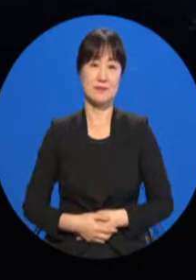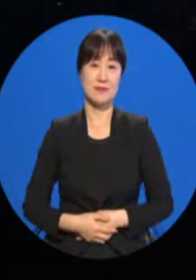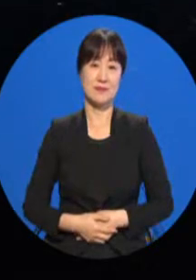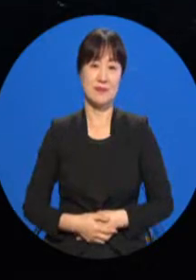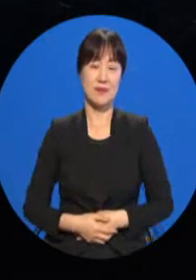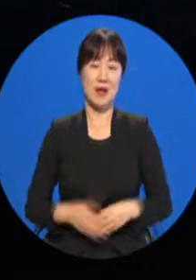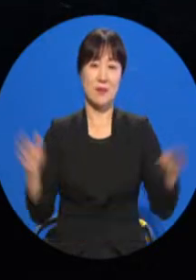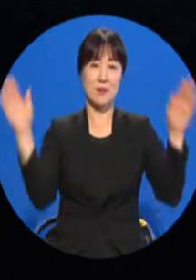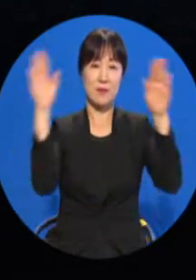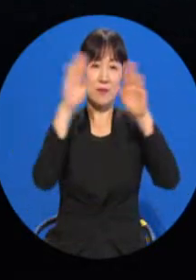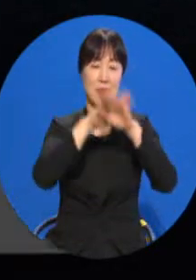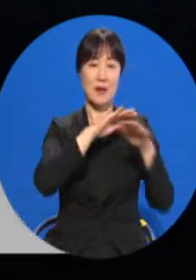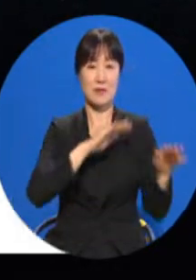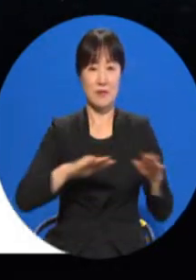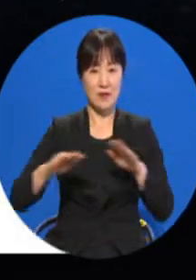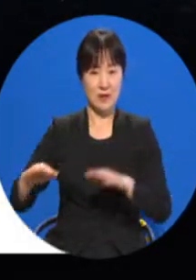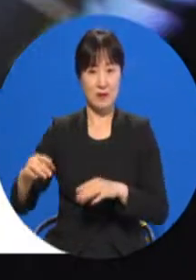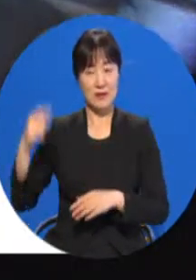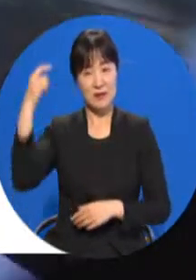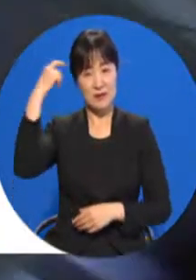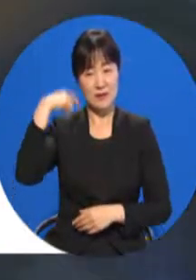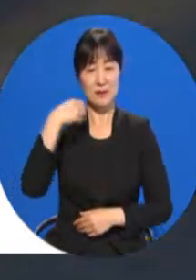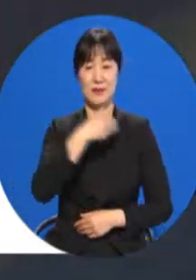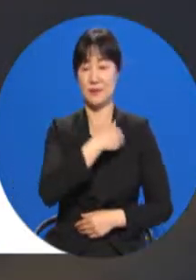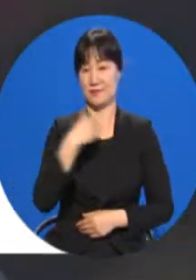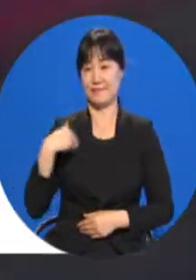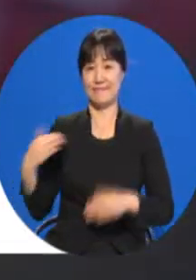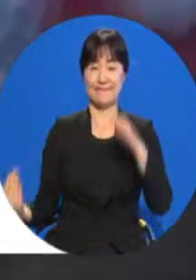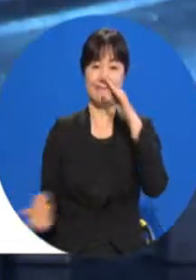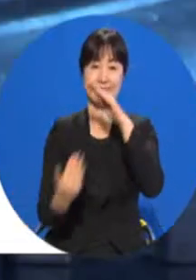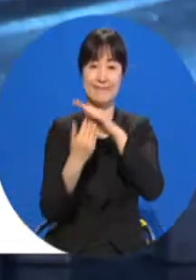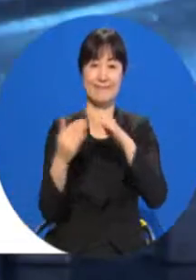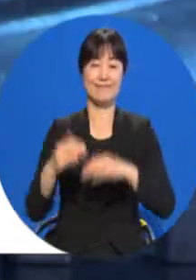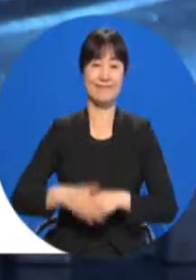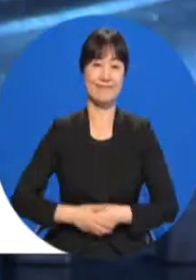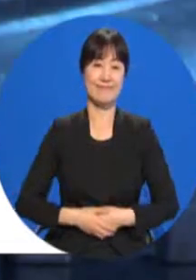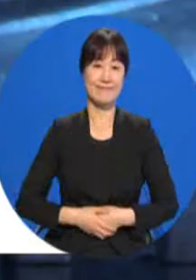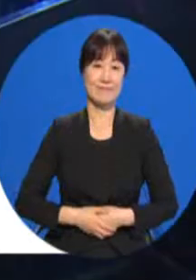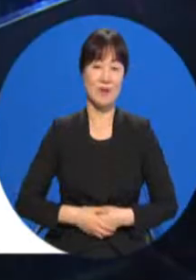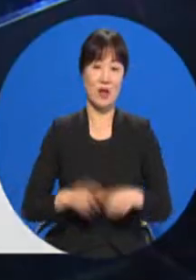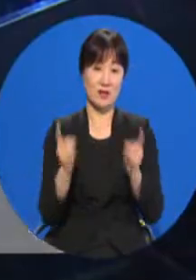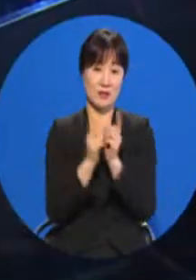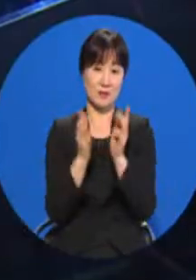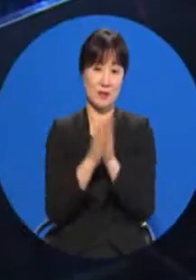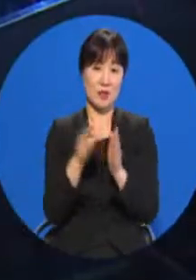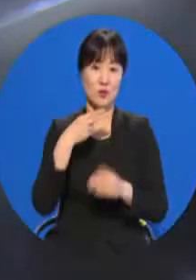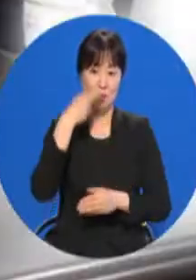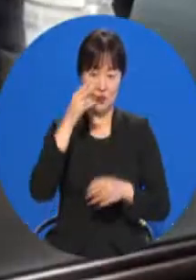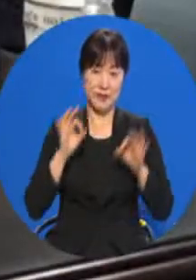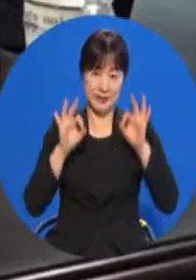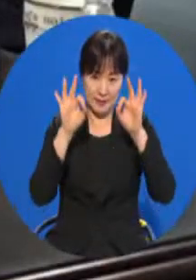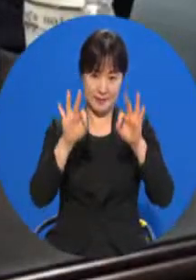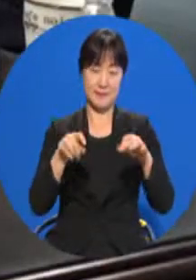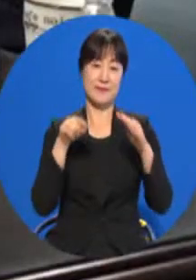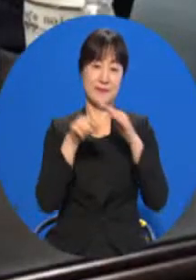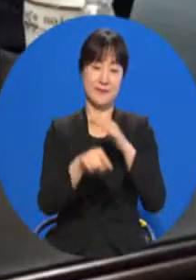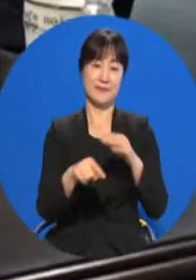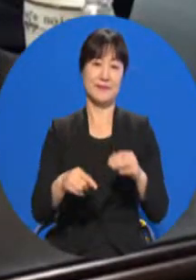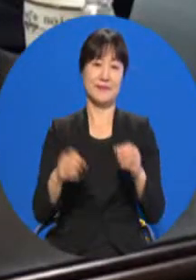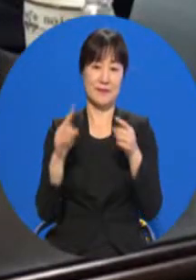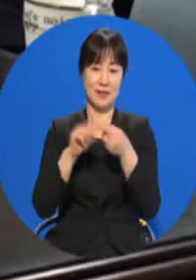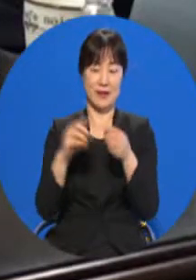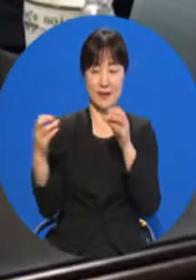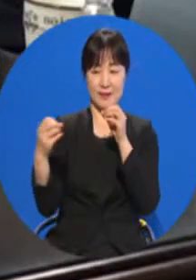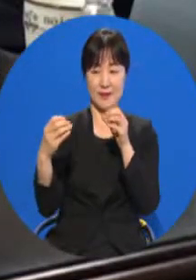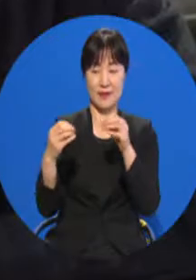밤바다의 정취가 절정에 이르는 계절. 바다브러 제작진들이 낭만포차를 직접 가보고 느낀 점들을 솔직담백하게